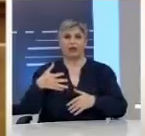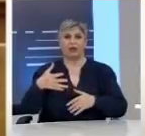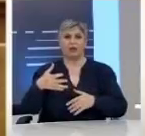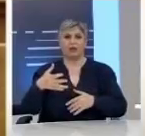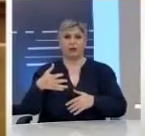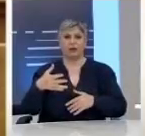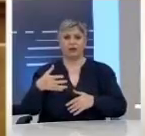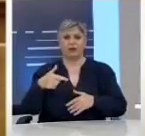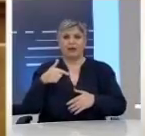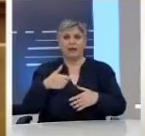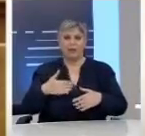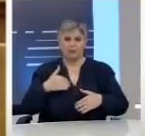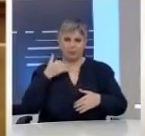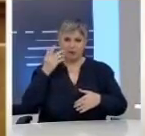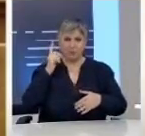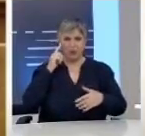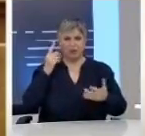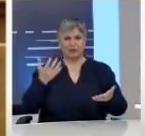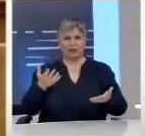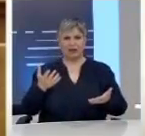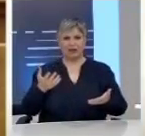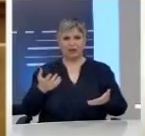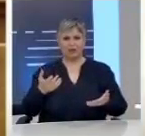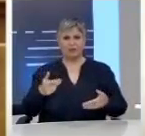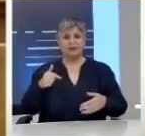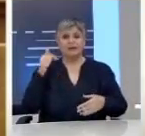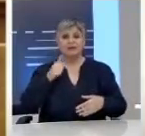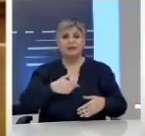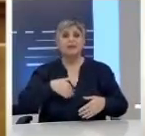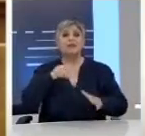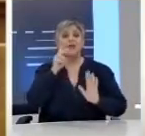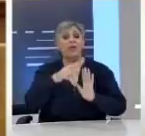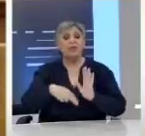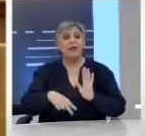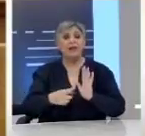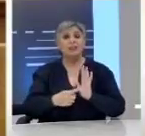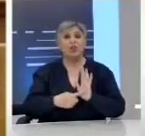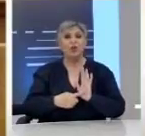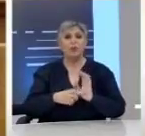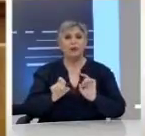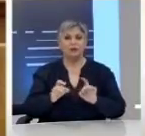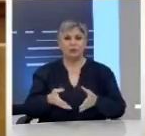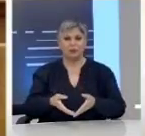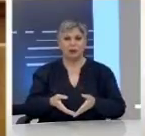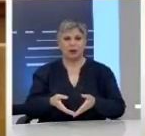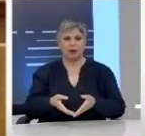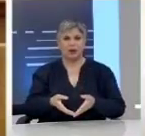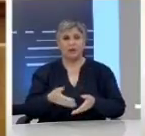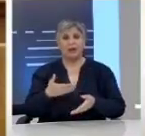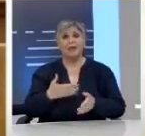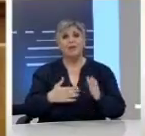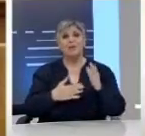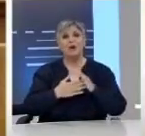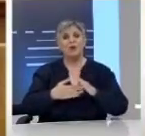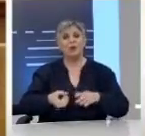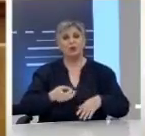το οποίο ξεπερνάει κάθε όριο, δεν έχετε διαβάσει ούτε τον νόμο. Λέει ο Πρόεδρος της Νέας Δημοκρατίας να